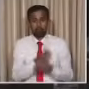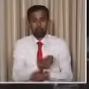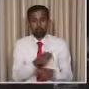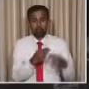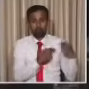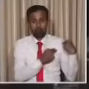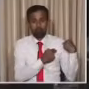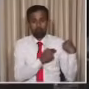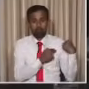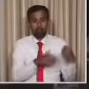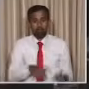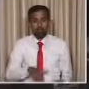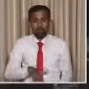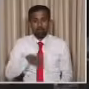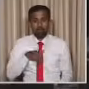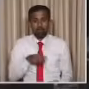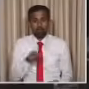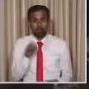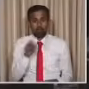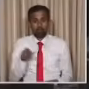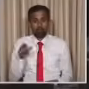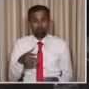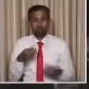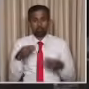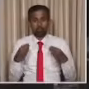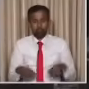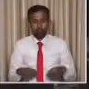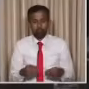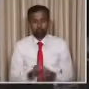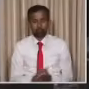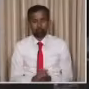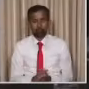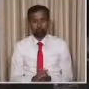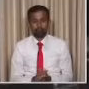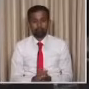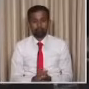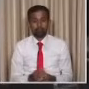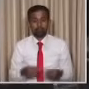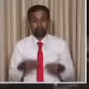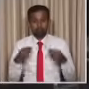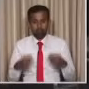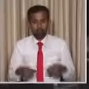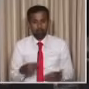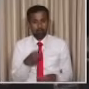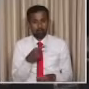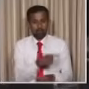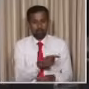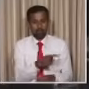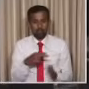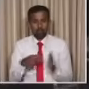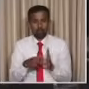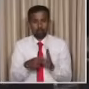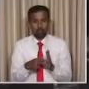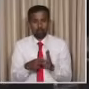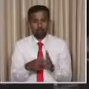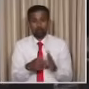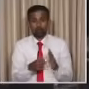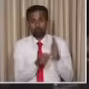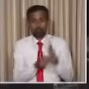ඕනි ප්‍රධාන වග උත්තරකාරයන් කරපු අපරාධ නිසා කියලා. හැබැයි ඒ අපරාධකරුවන්ට ඒ ආර්ථික